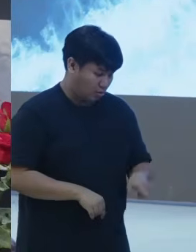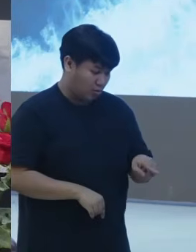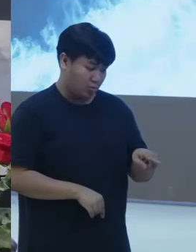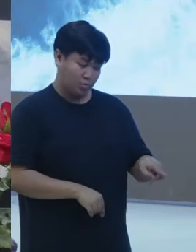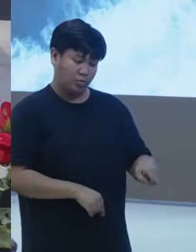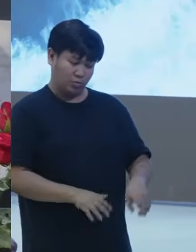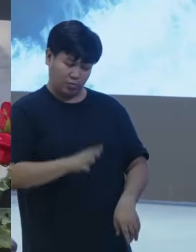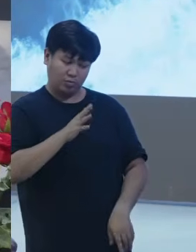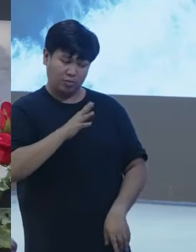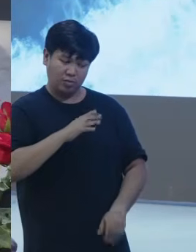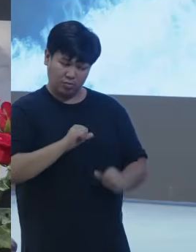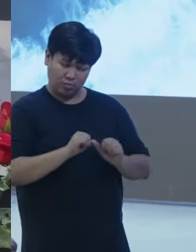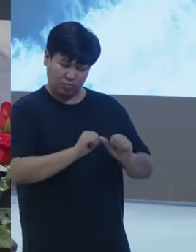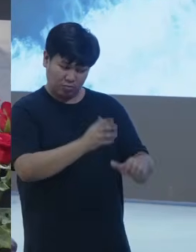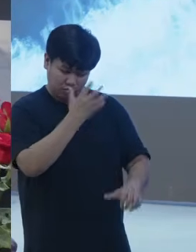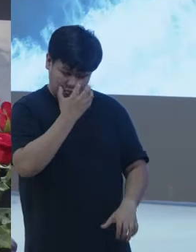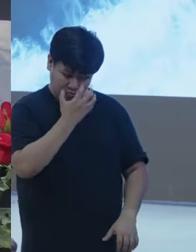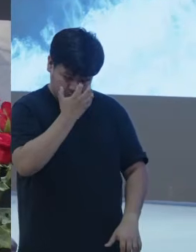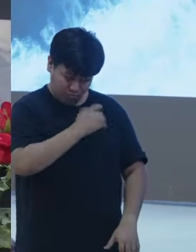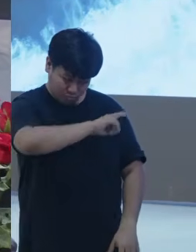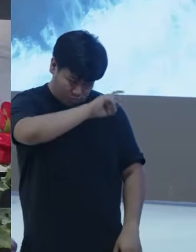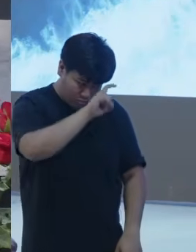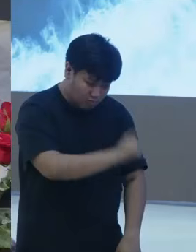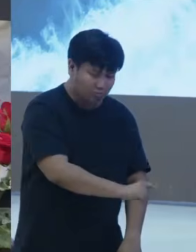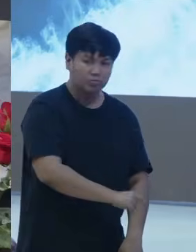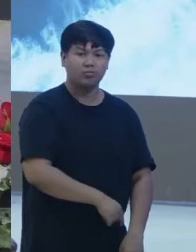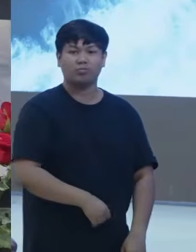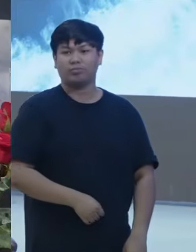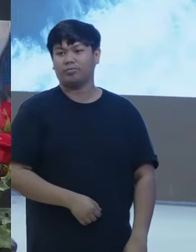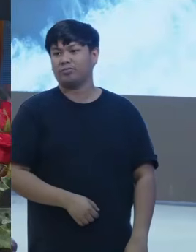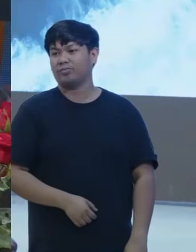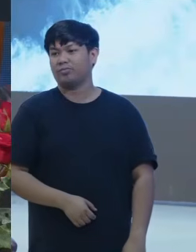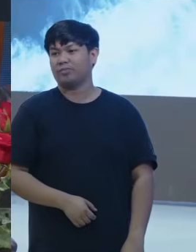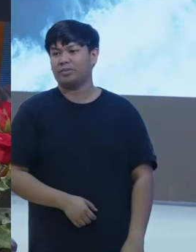be angry? Question mark.